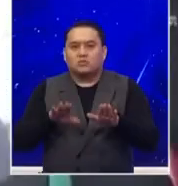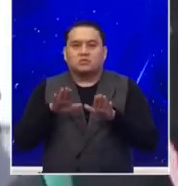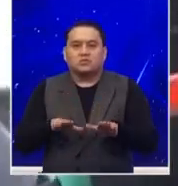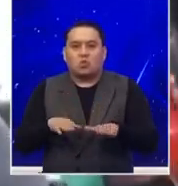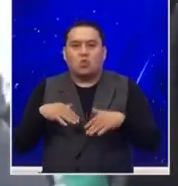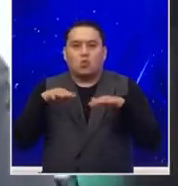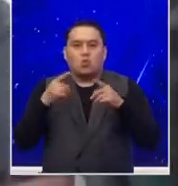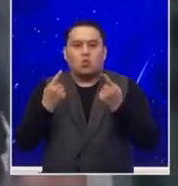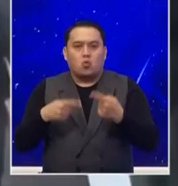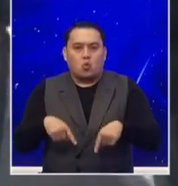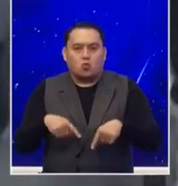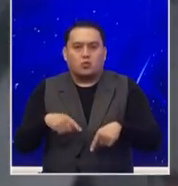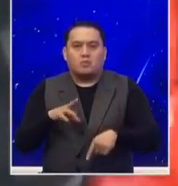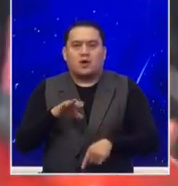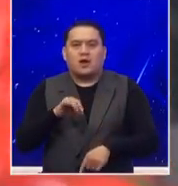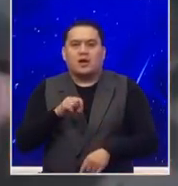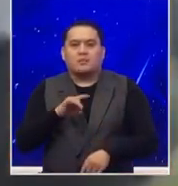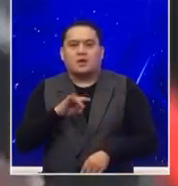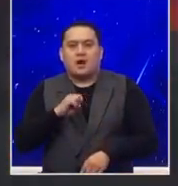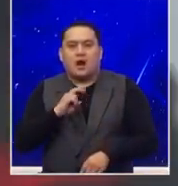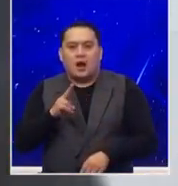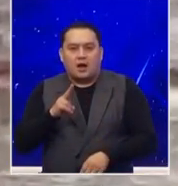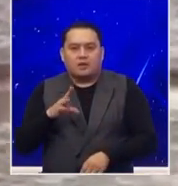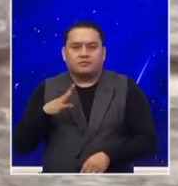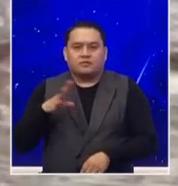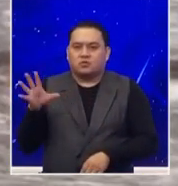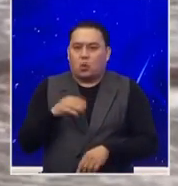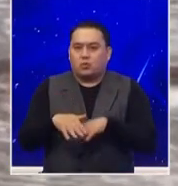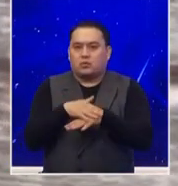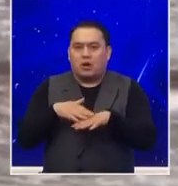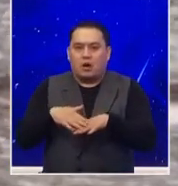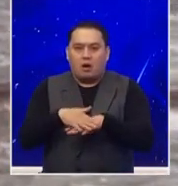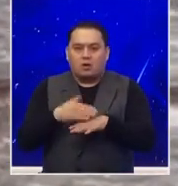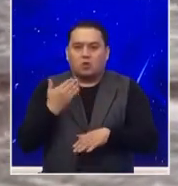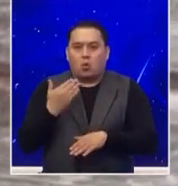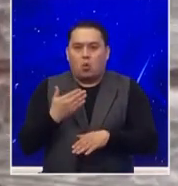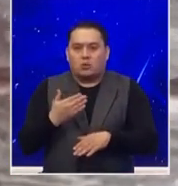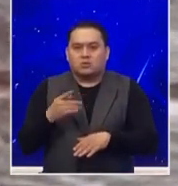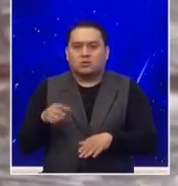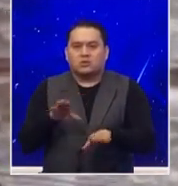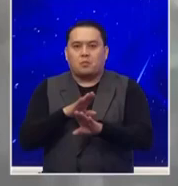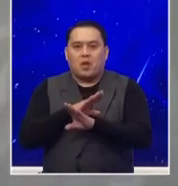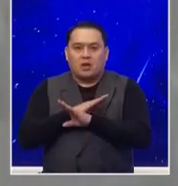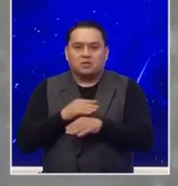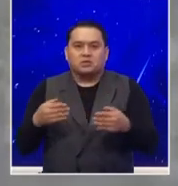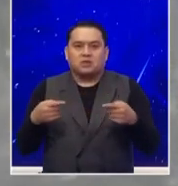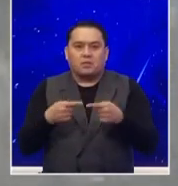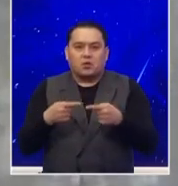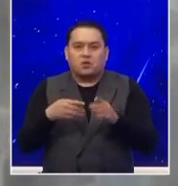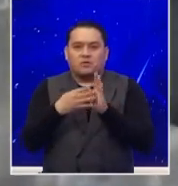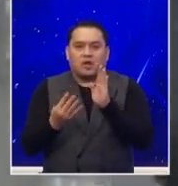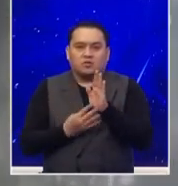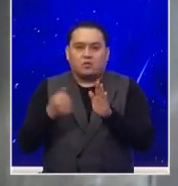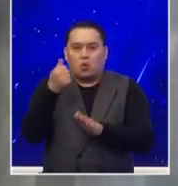хуже всего по стране. В городе Бнейбраке, например, где почти все население ортодоксы, относительная смертность по сравнению с 2019